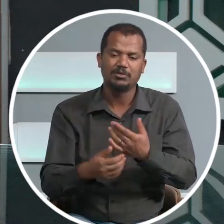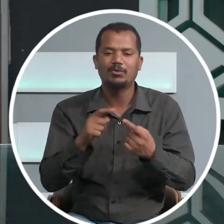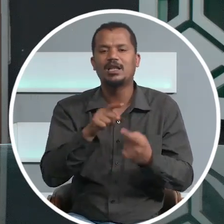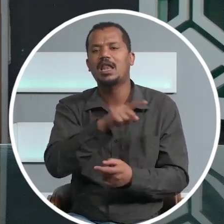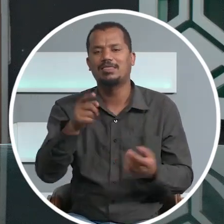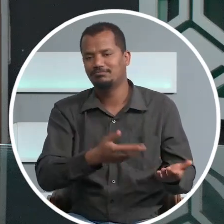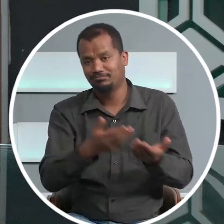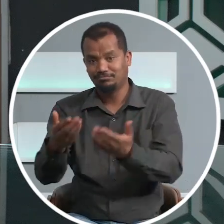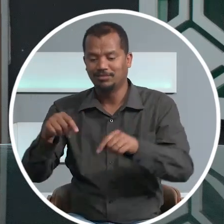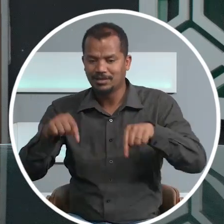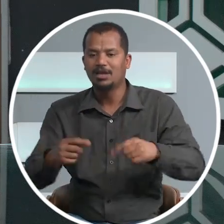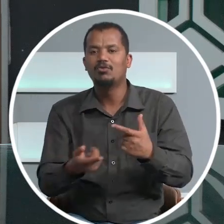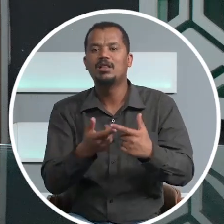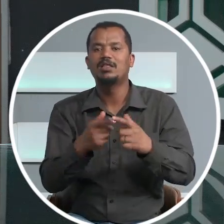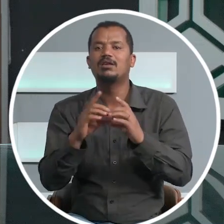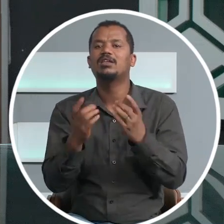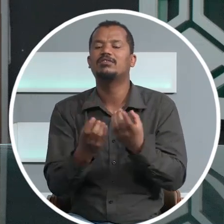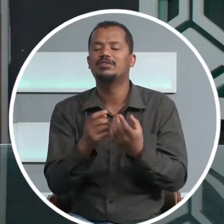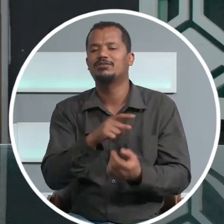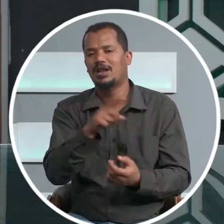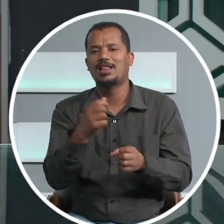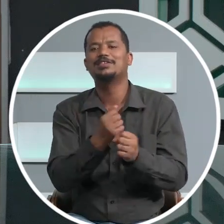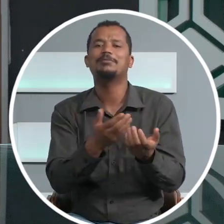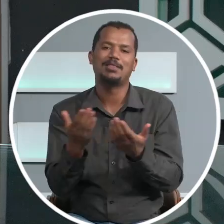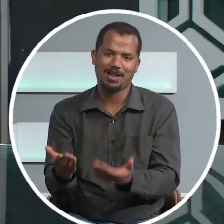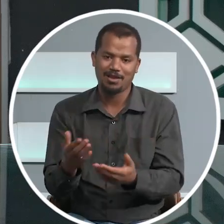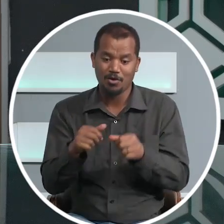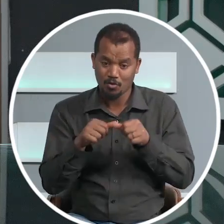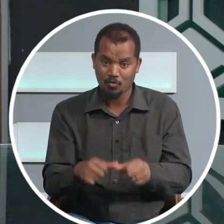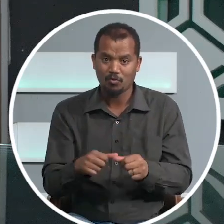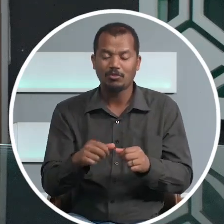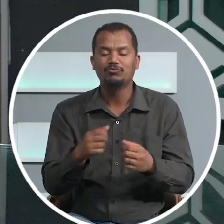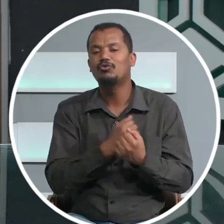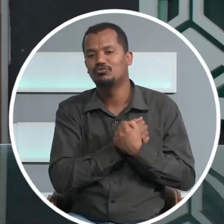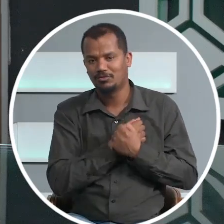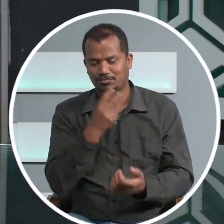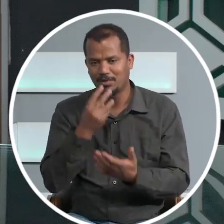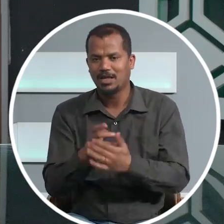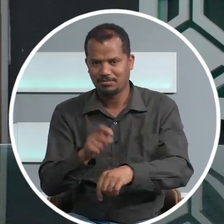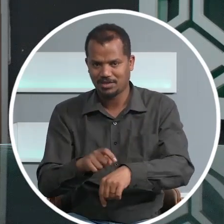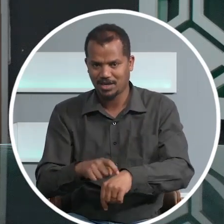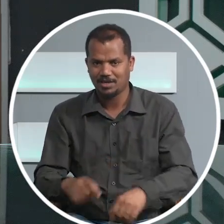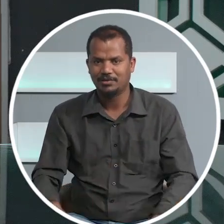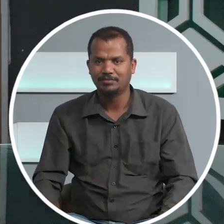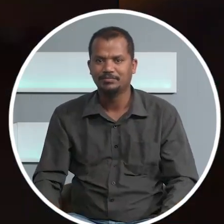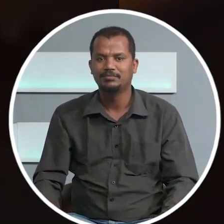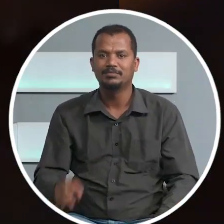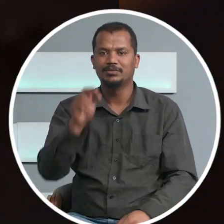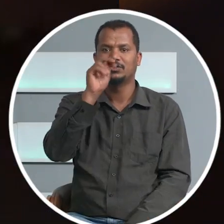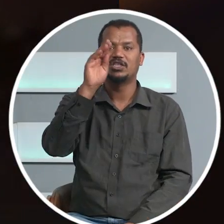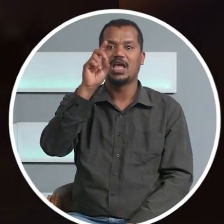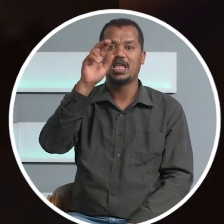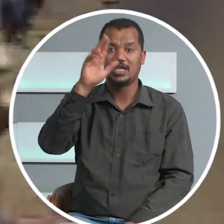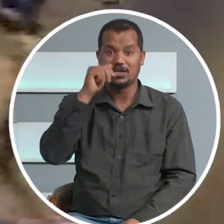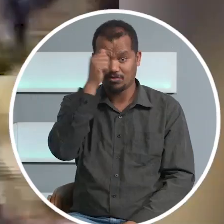እናንተ ለማድረስ ዛሬ ሁለተኛውን ክፍል ይዘን ወደ እናንተ መጥተናል። ቆይታችንን ትወዱታላችሁ። መልካም ጊዜ።